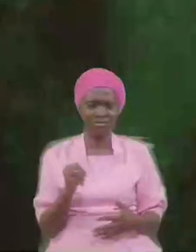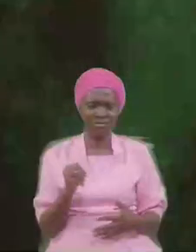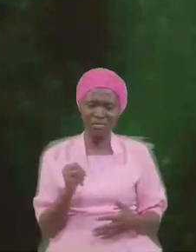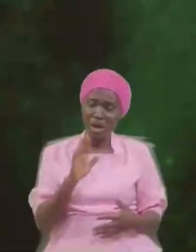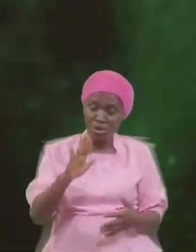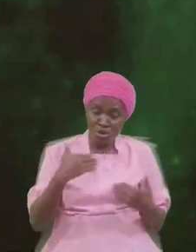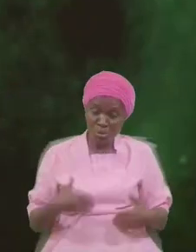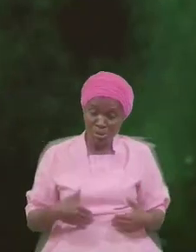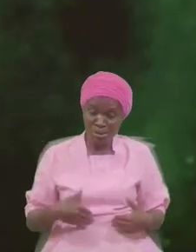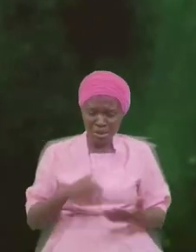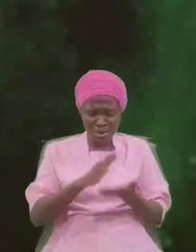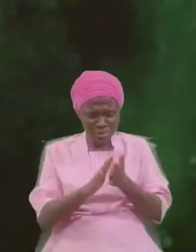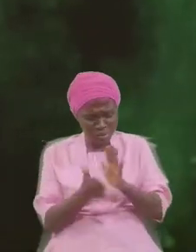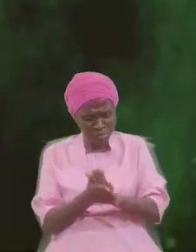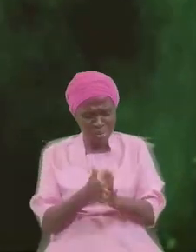Votre corps